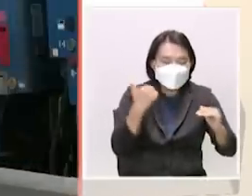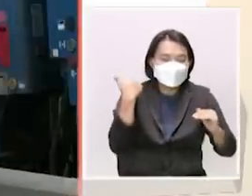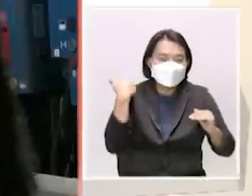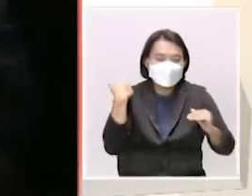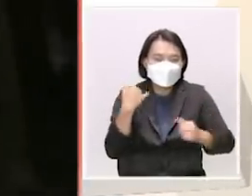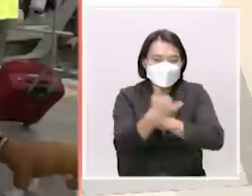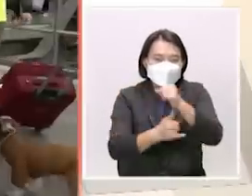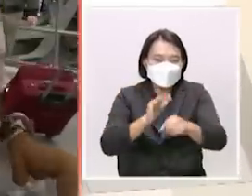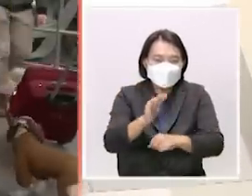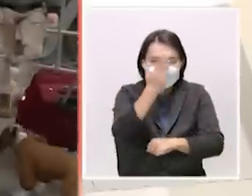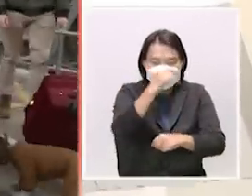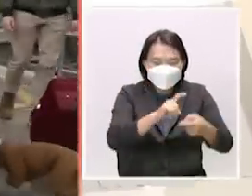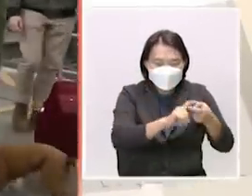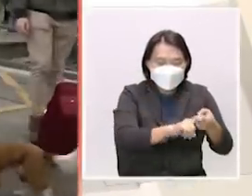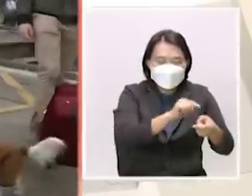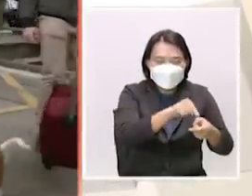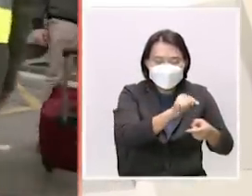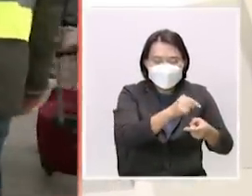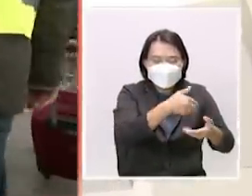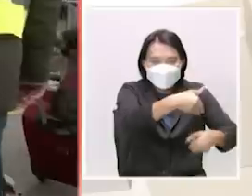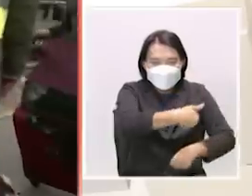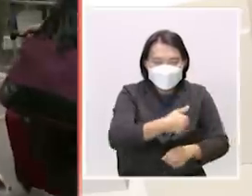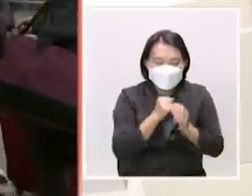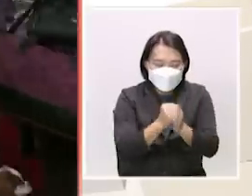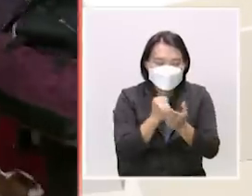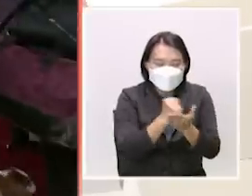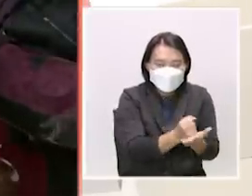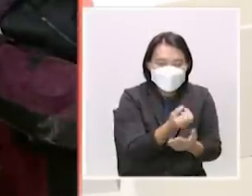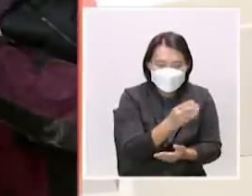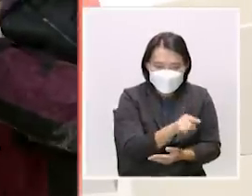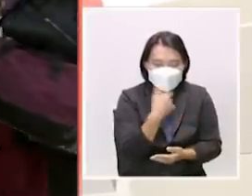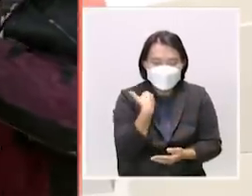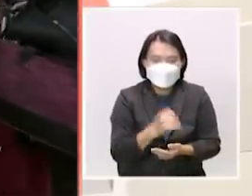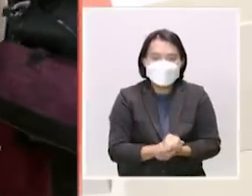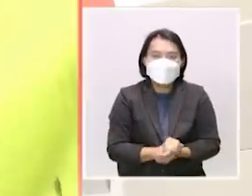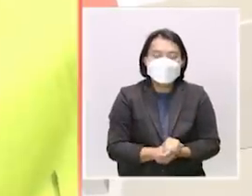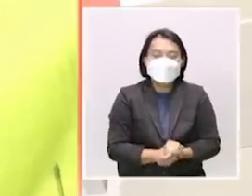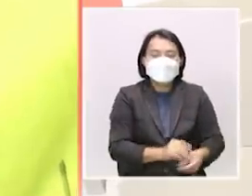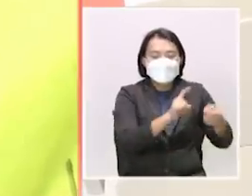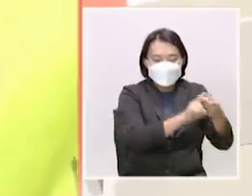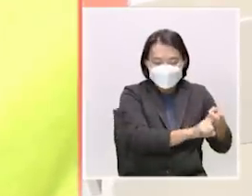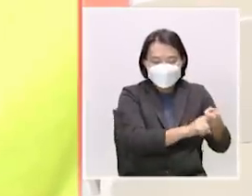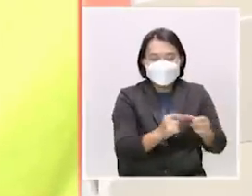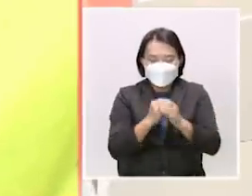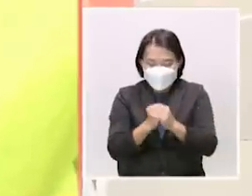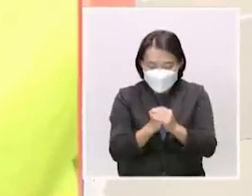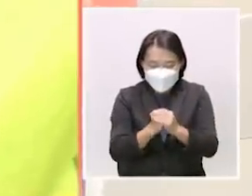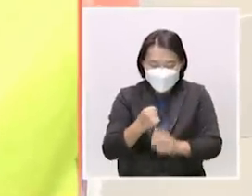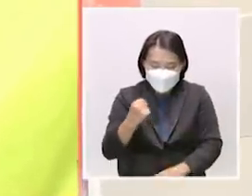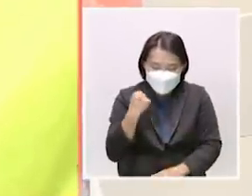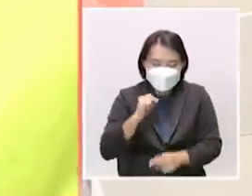ว่ารัศียต้เพ่งจีนมากขึ้นตัราสเซ insightful สารแุภาพ และผทบาท